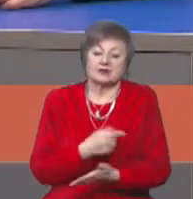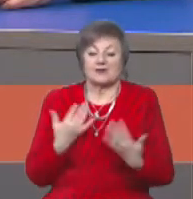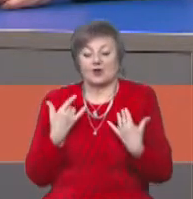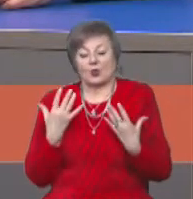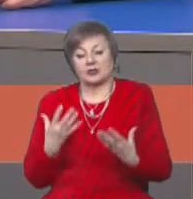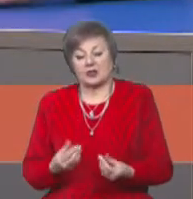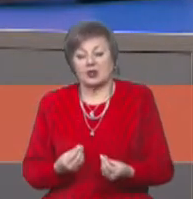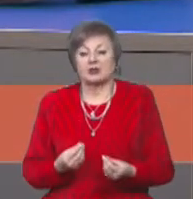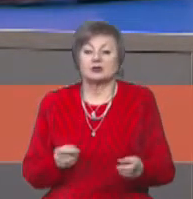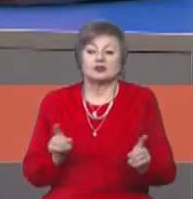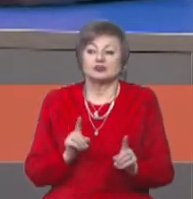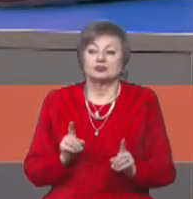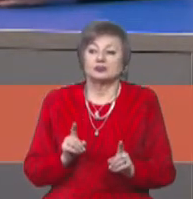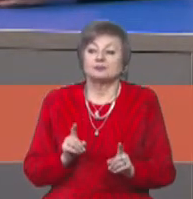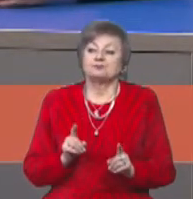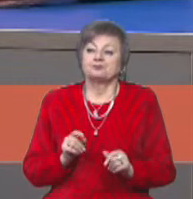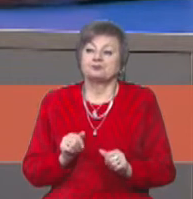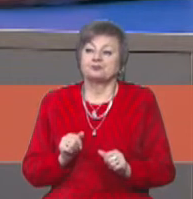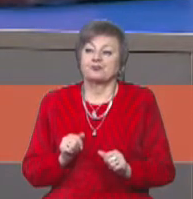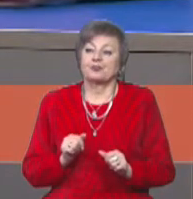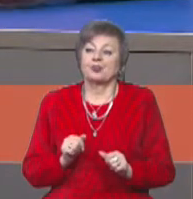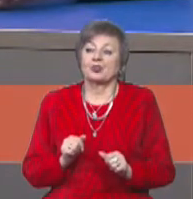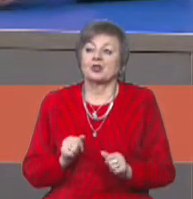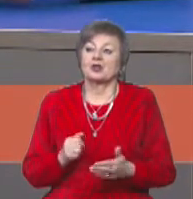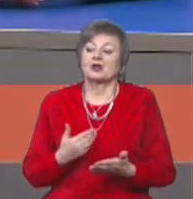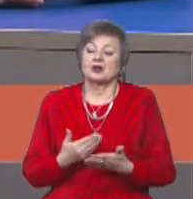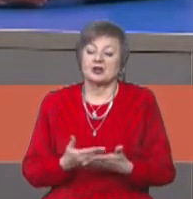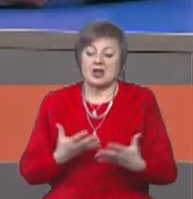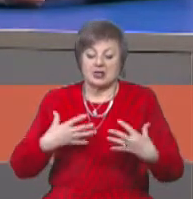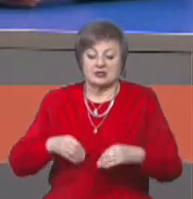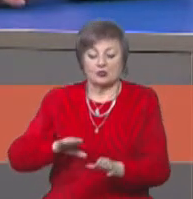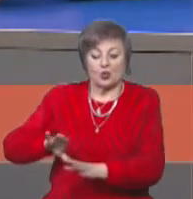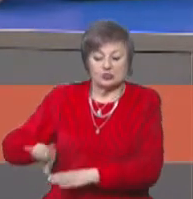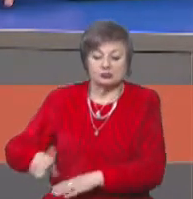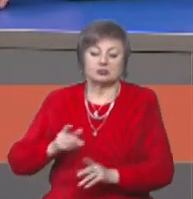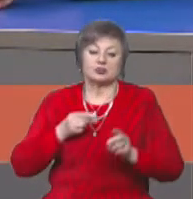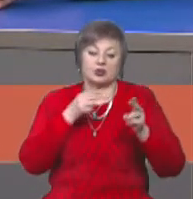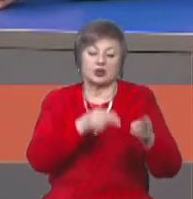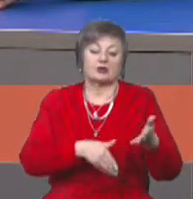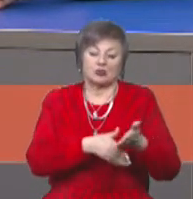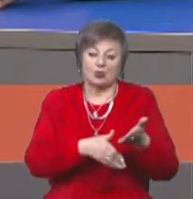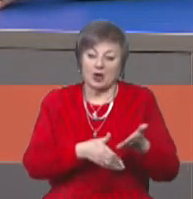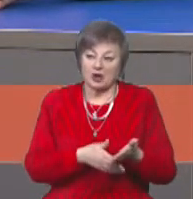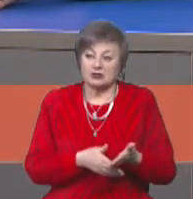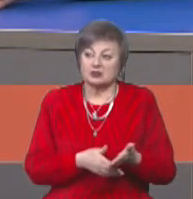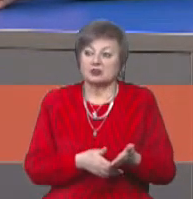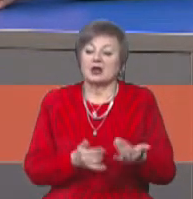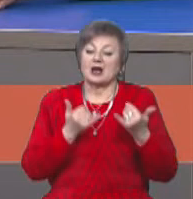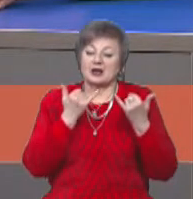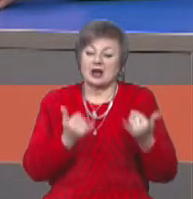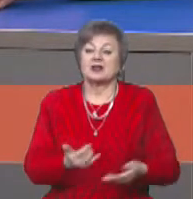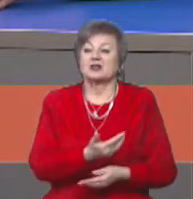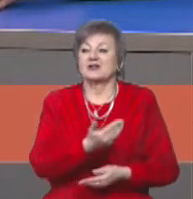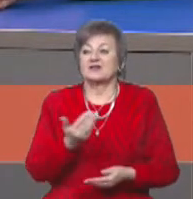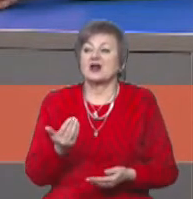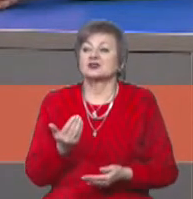дни, как-то, может быть, жертвовать своей семьей, своими отдыхами и так далее, ради вот